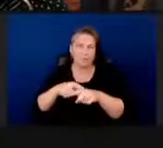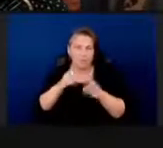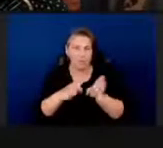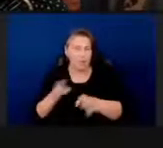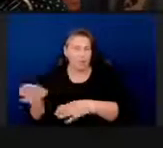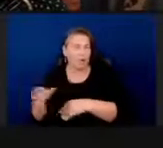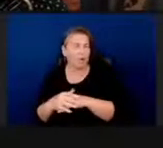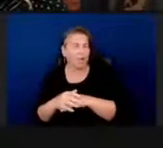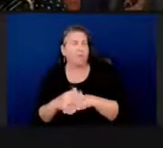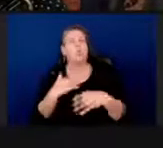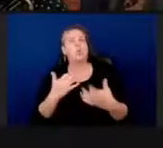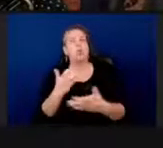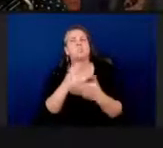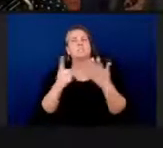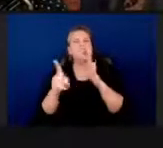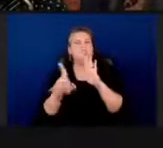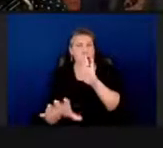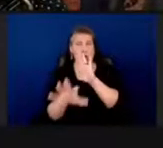akitajwa.